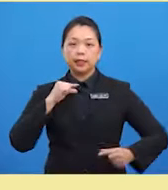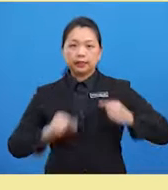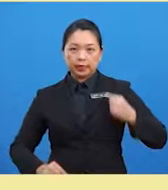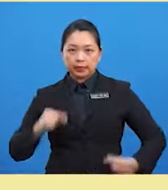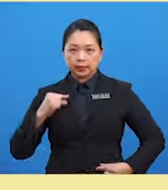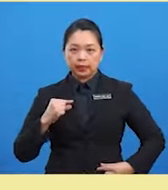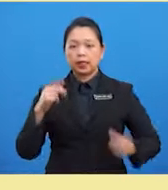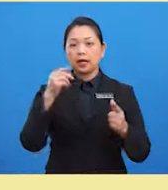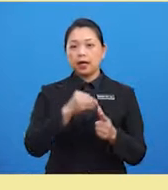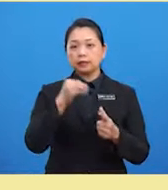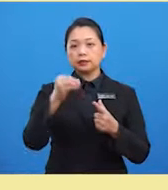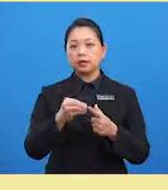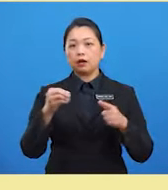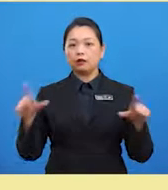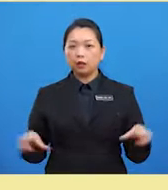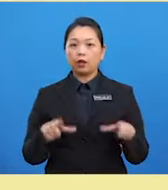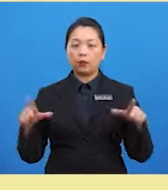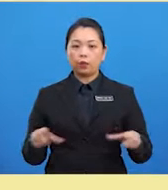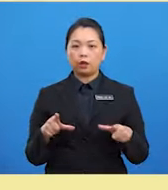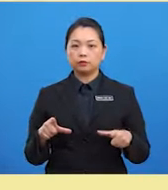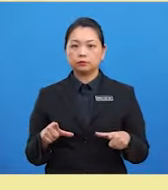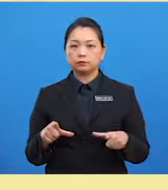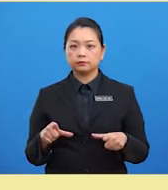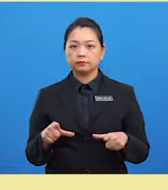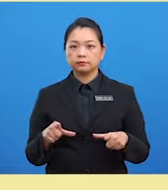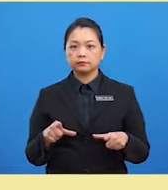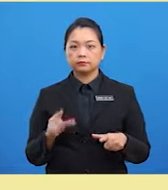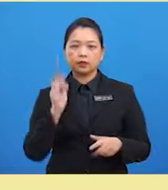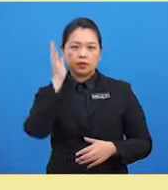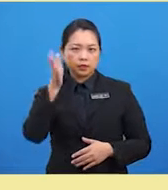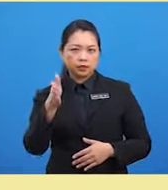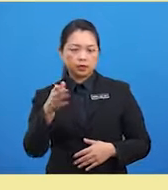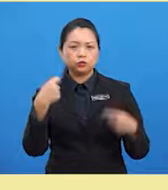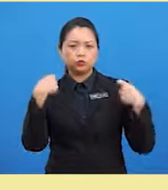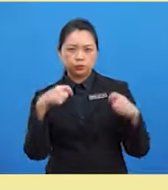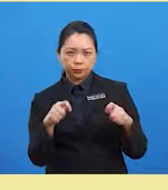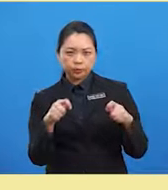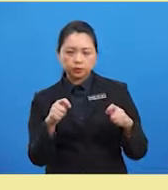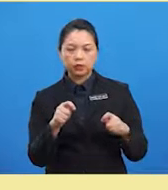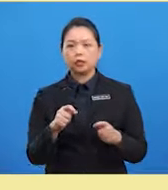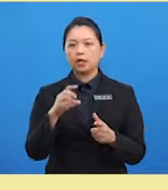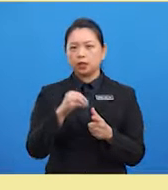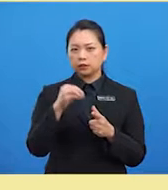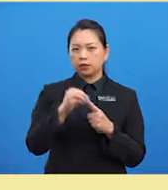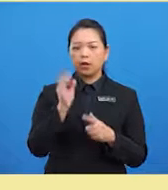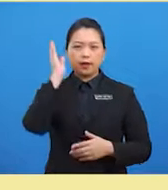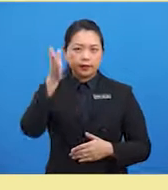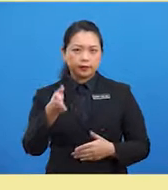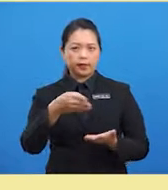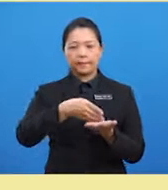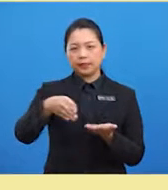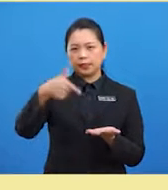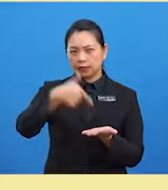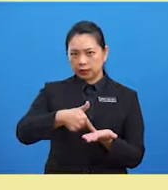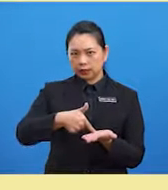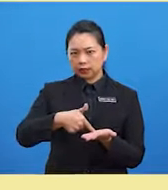atau kelakuan iaitu akan mencuba atau membeli lagi atau tidak